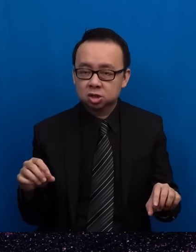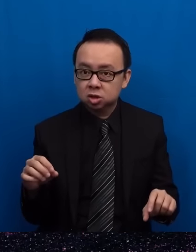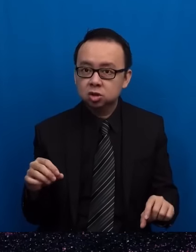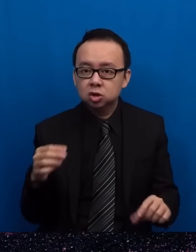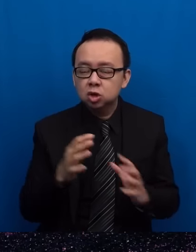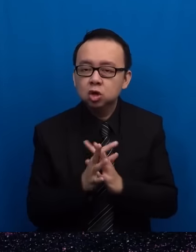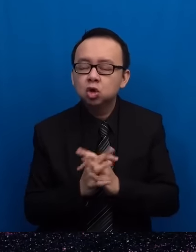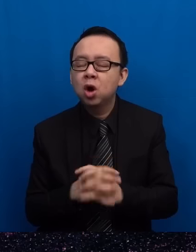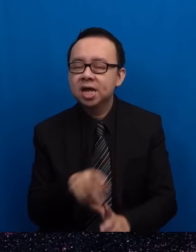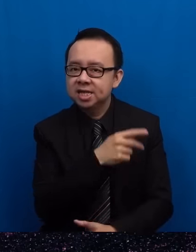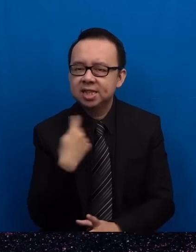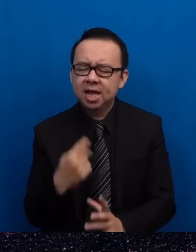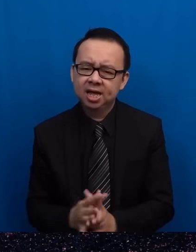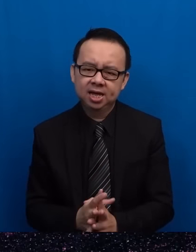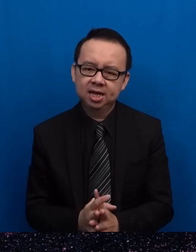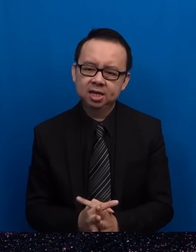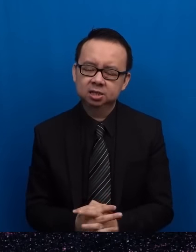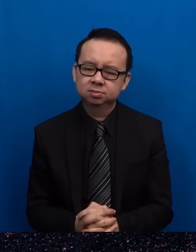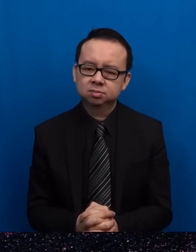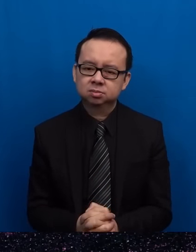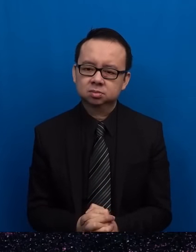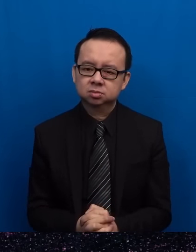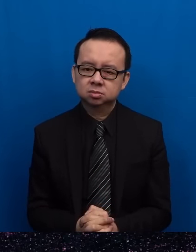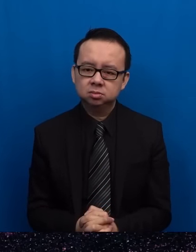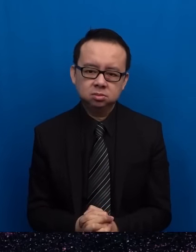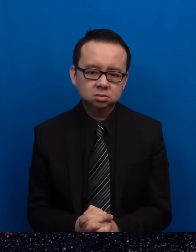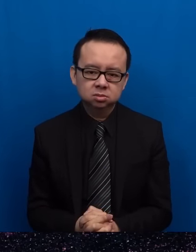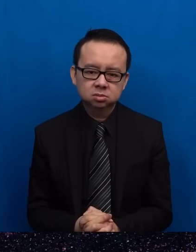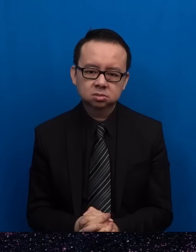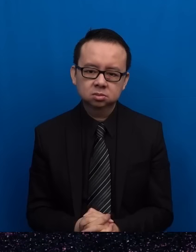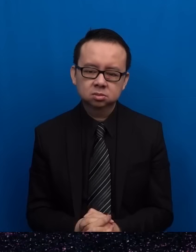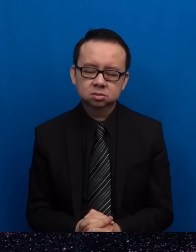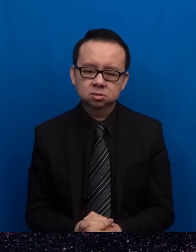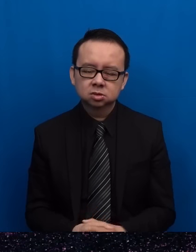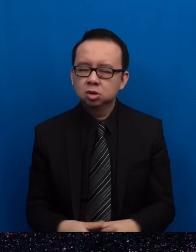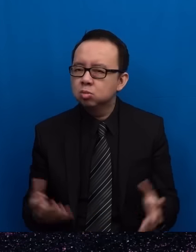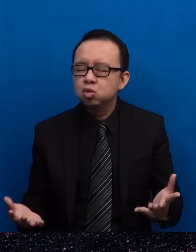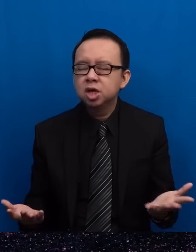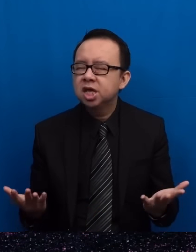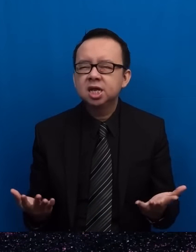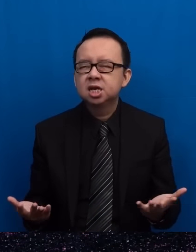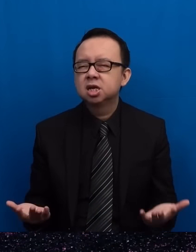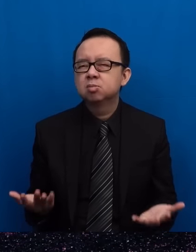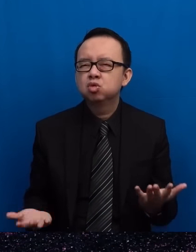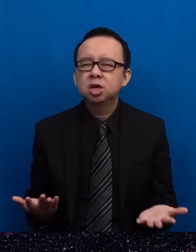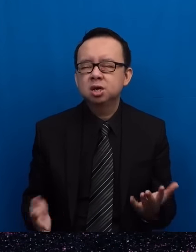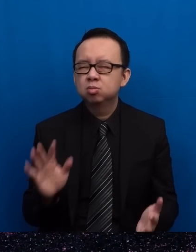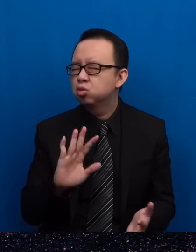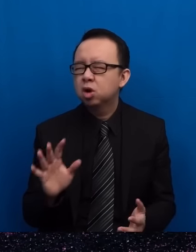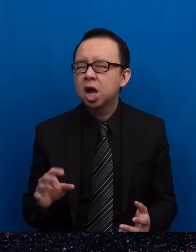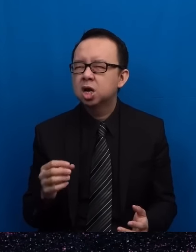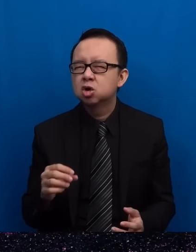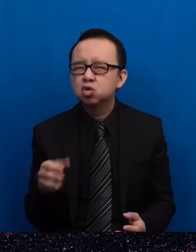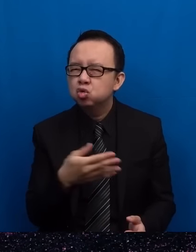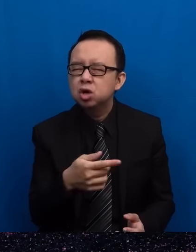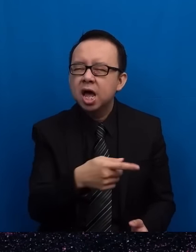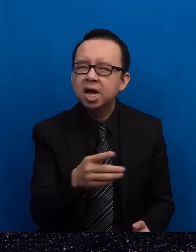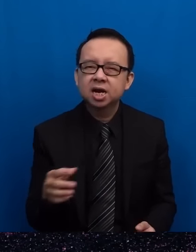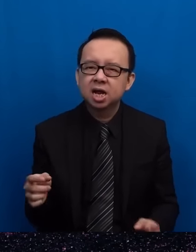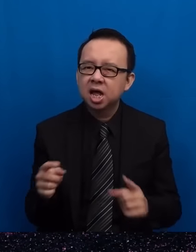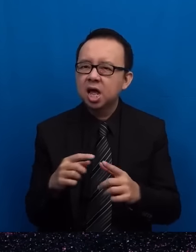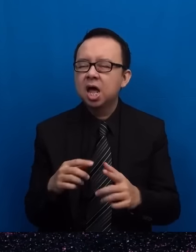Mungkin kasusnya bukan ular atau batu, tapi roti yang belum jadi. Jadi sabar dulu.